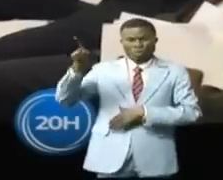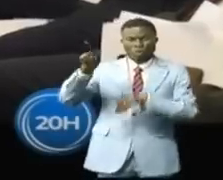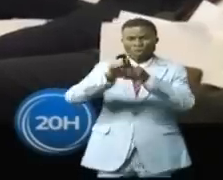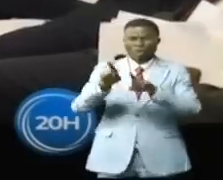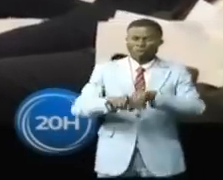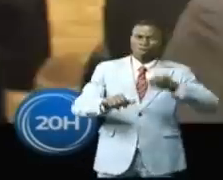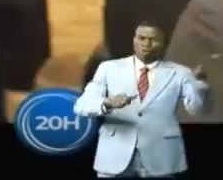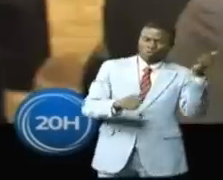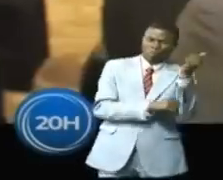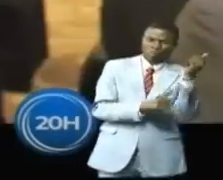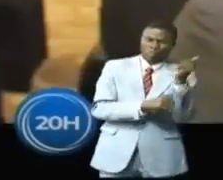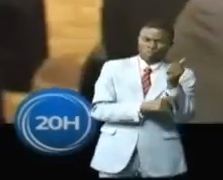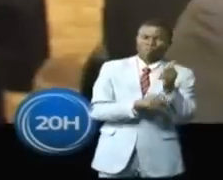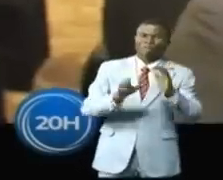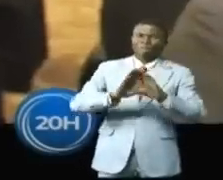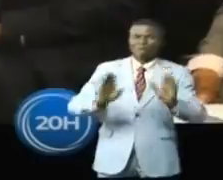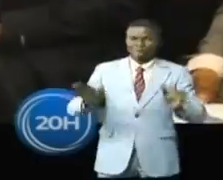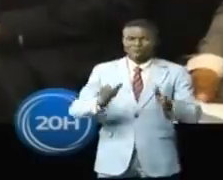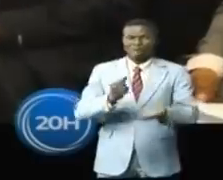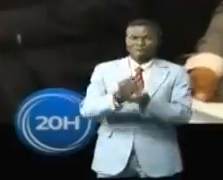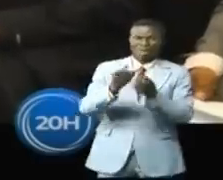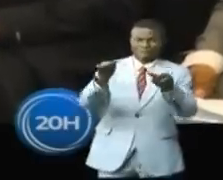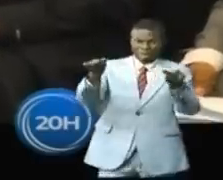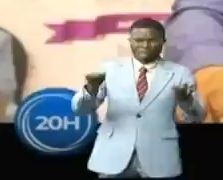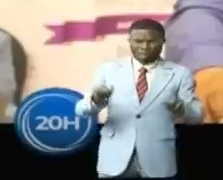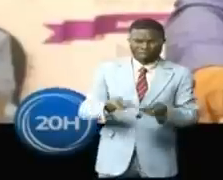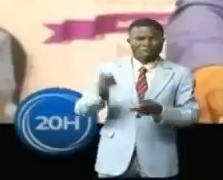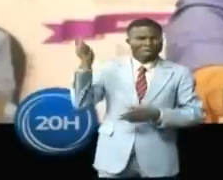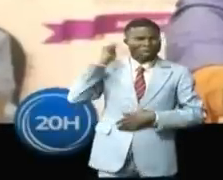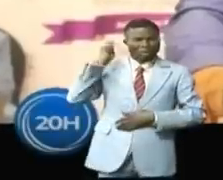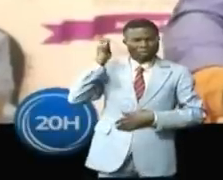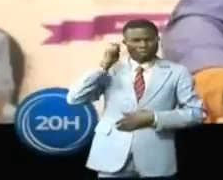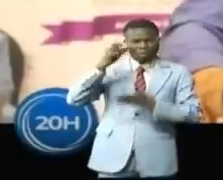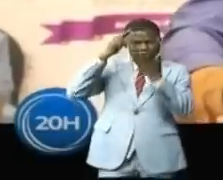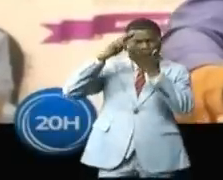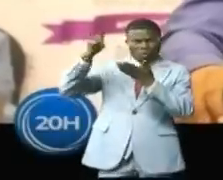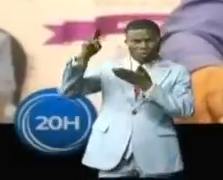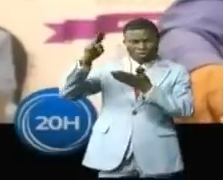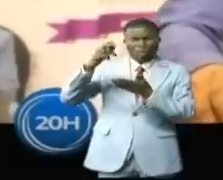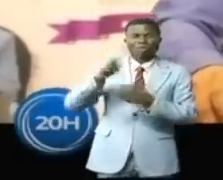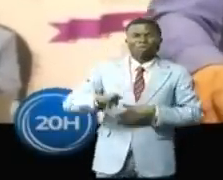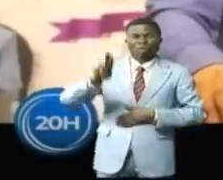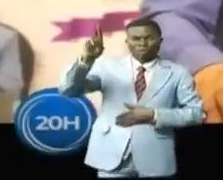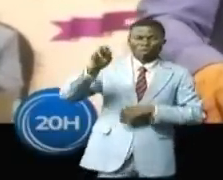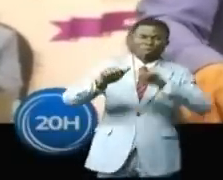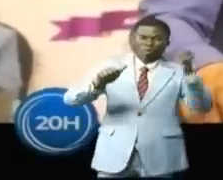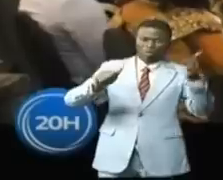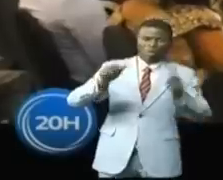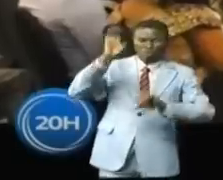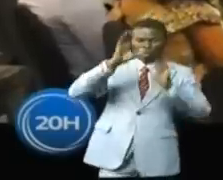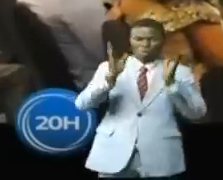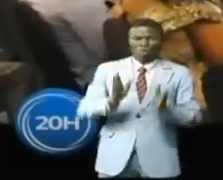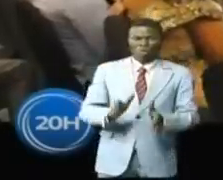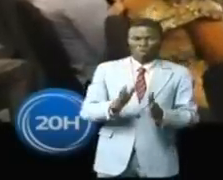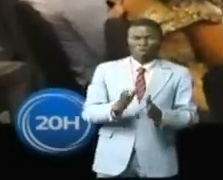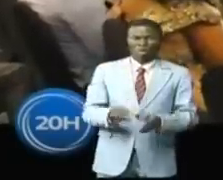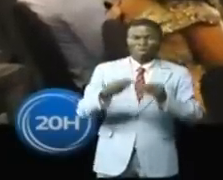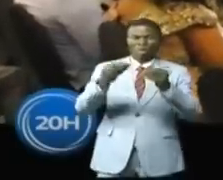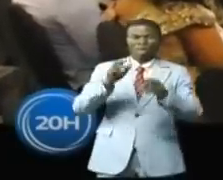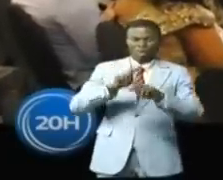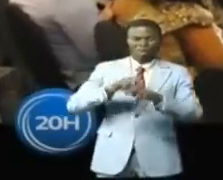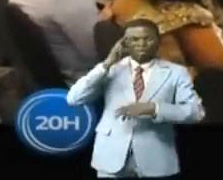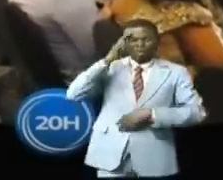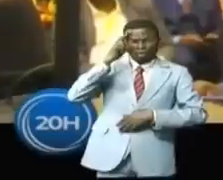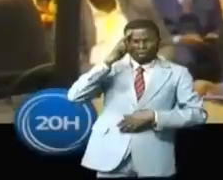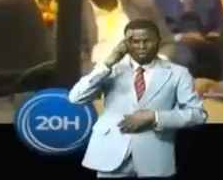d'autres. Cette conférence a servi de cadre à ses professeurs des universités de l'IDPS et d'autres scientifiques de produire des réflexions et